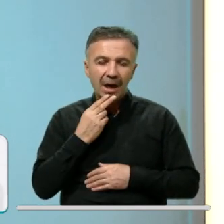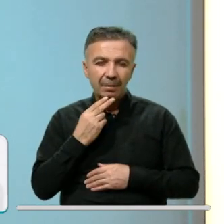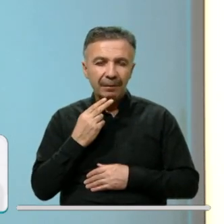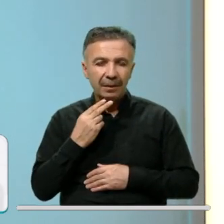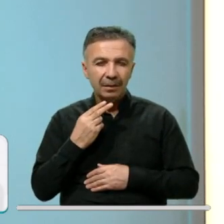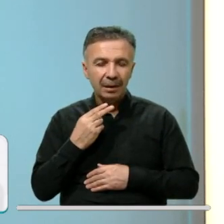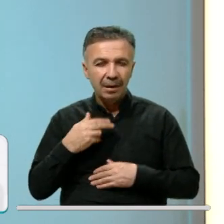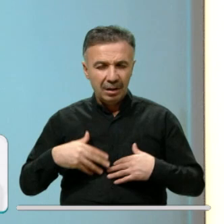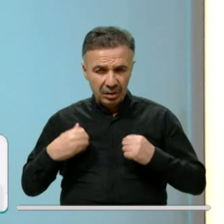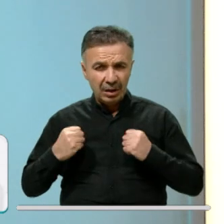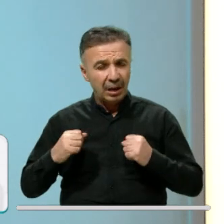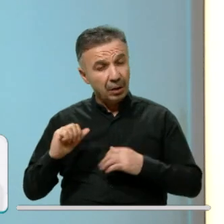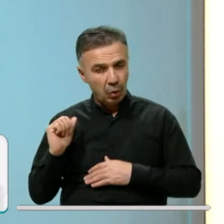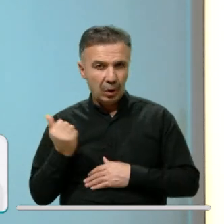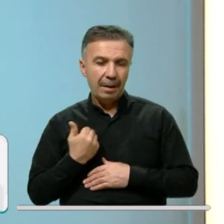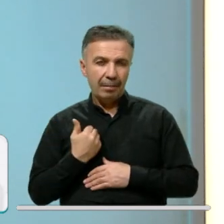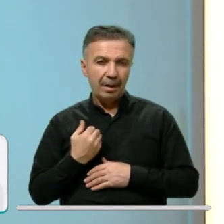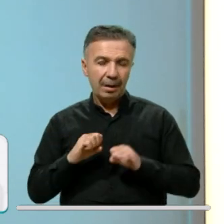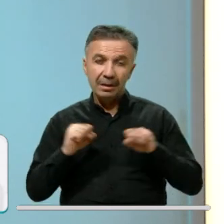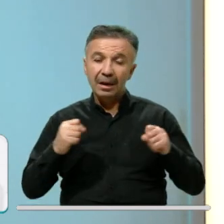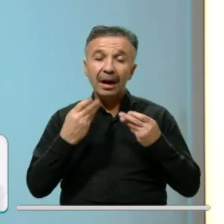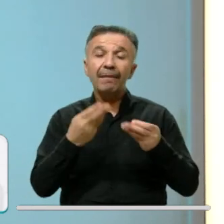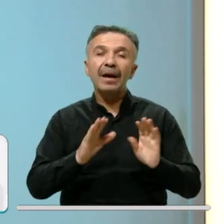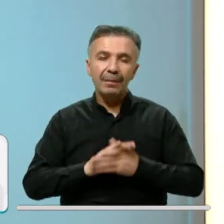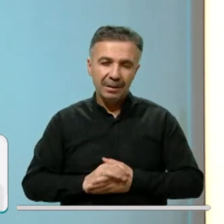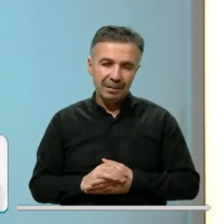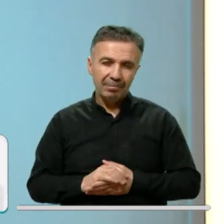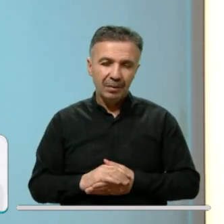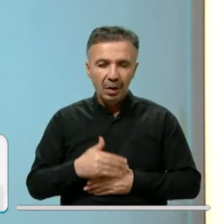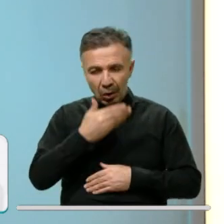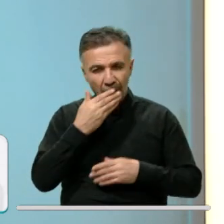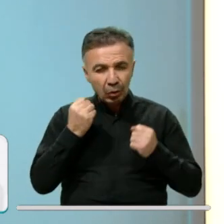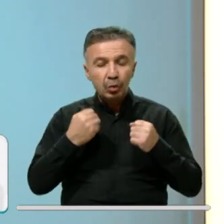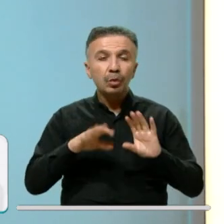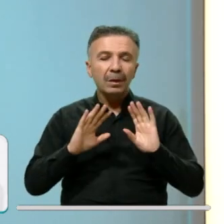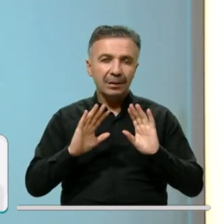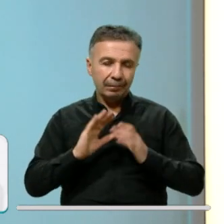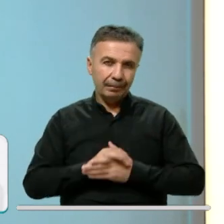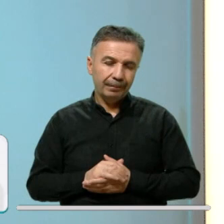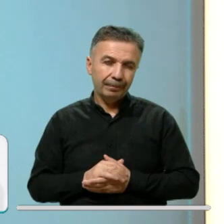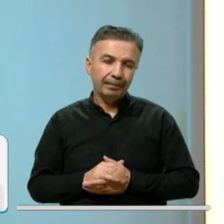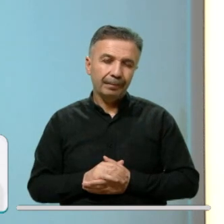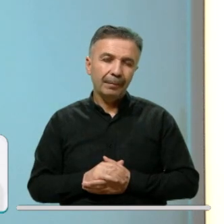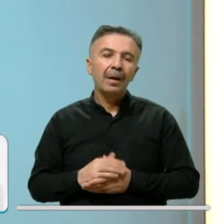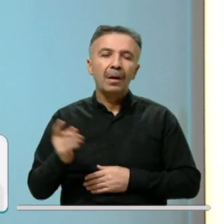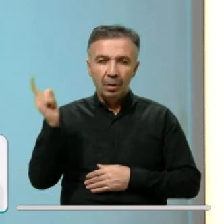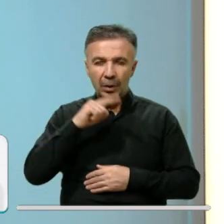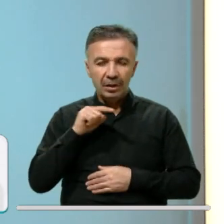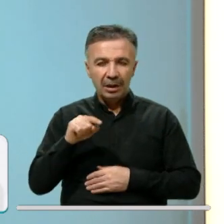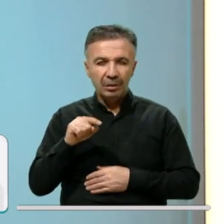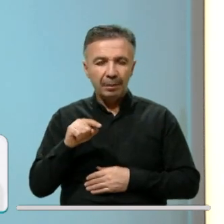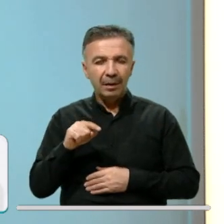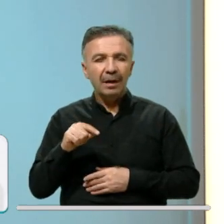sağlığını riske atmasın. Sağlığını riske atıp da oruç tutmaya devam etmesin. Dolayısıyla bu